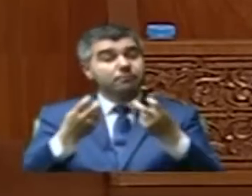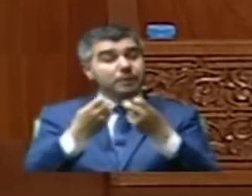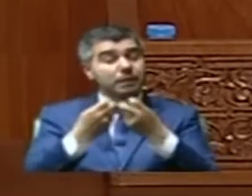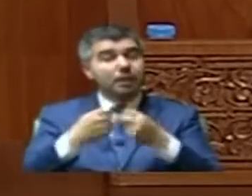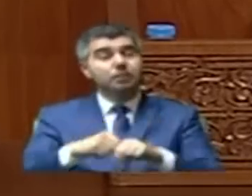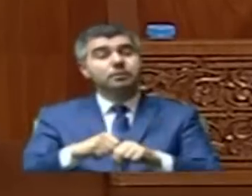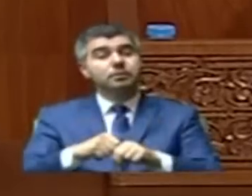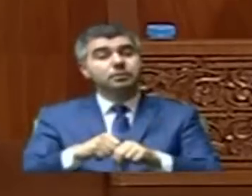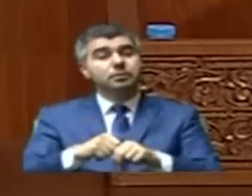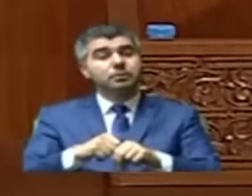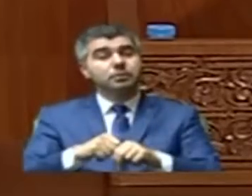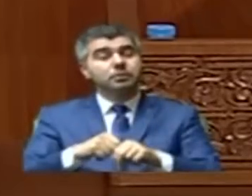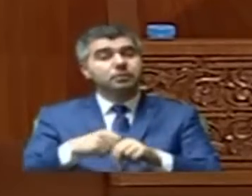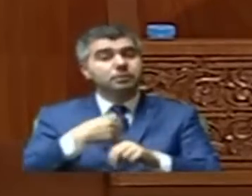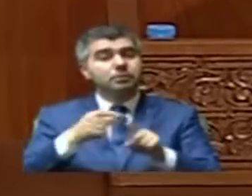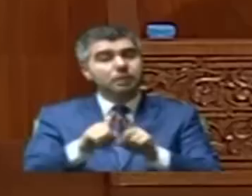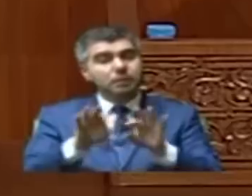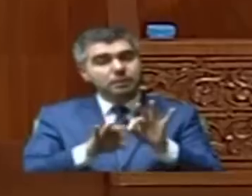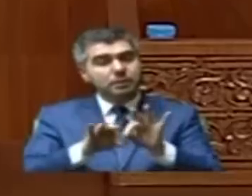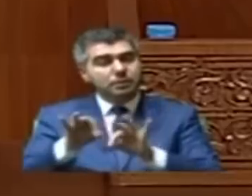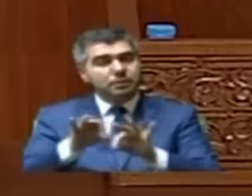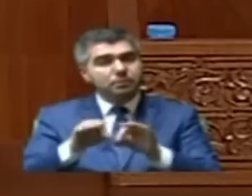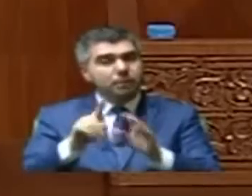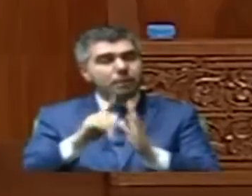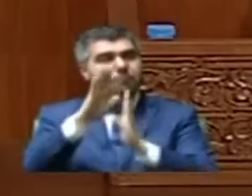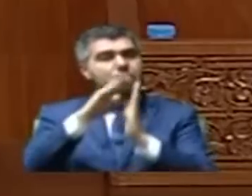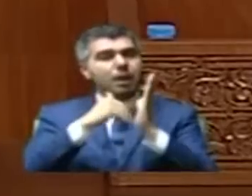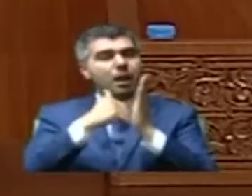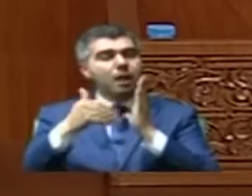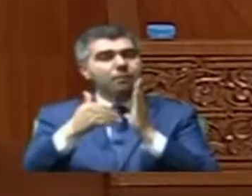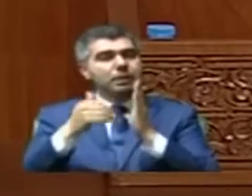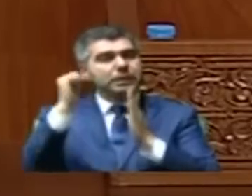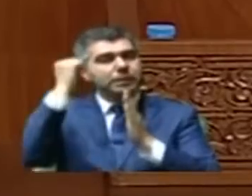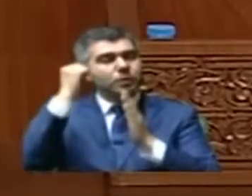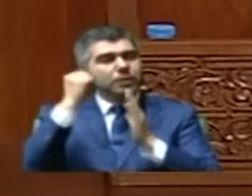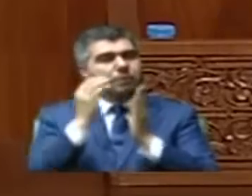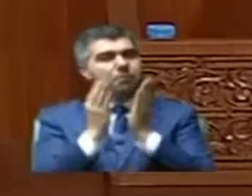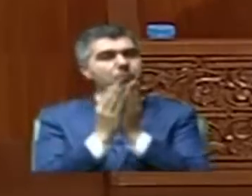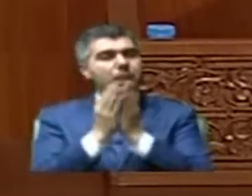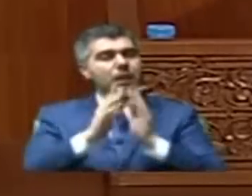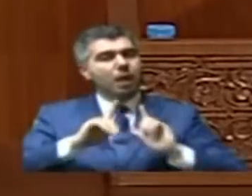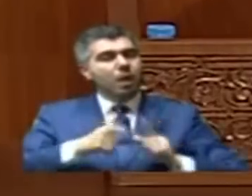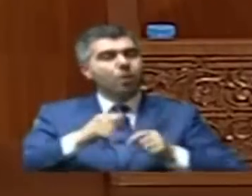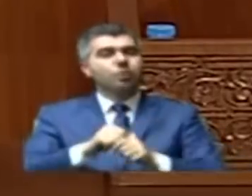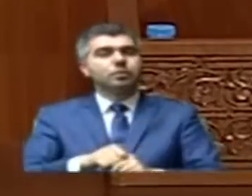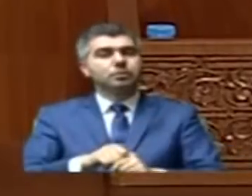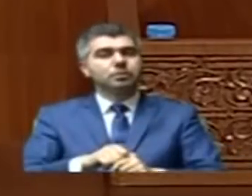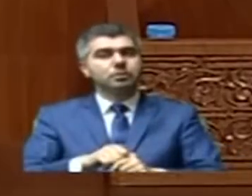الاستراتيجيه الرؤيه الاستراتيجيه لاصلاح منظومه التربيه والتكوين فعلى عكس ما قال